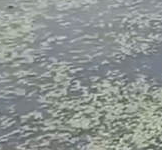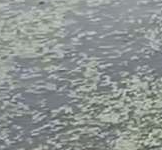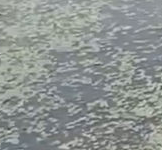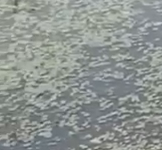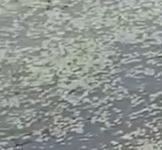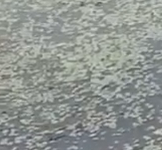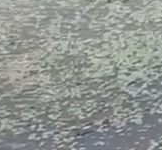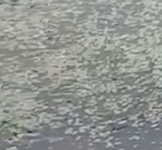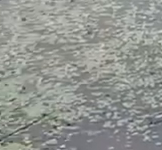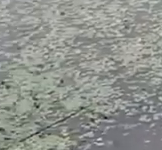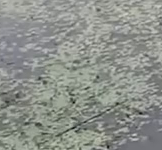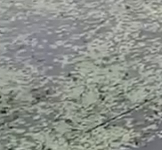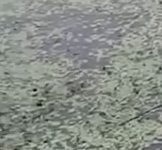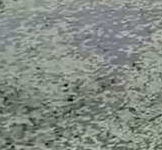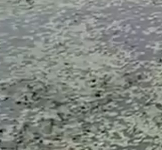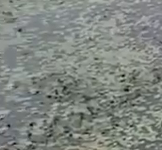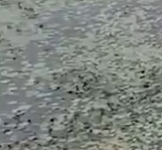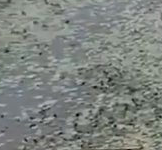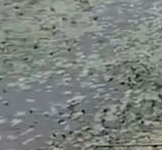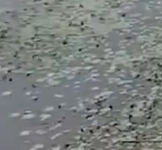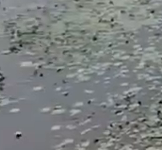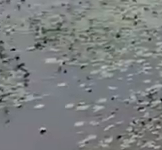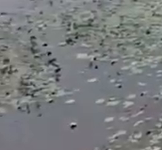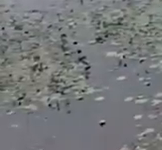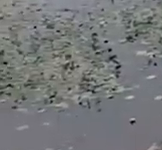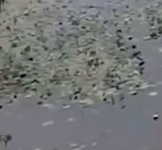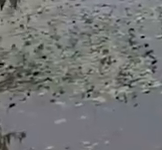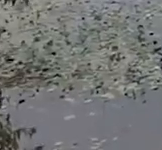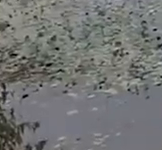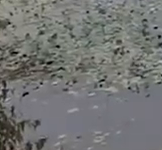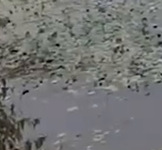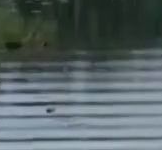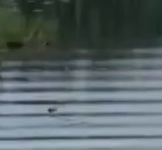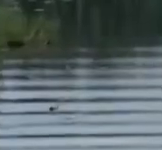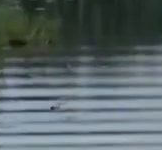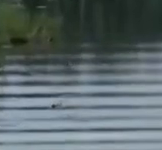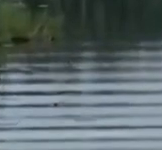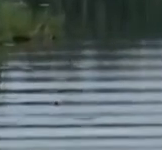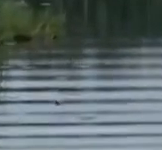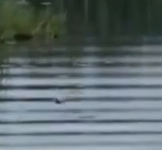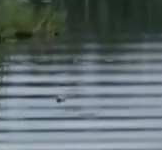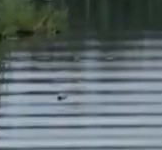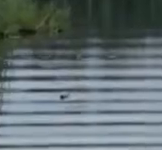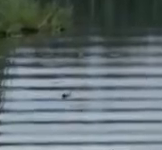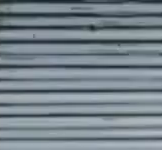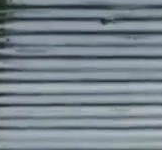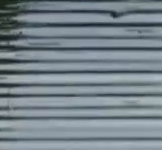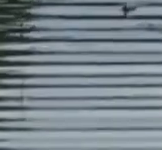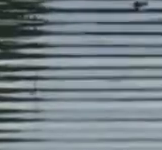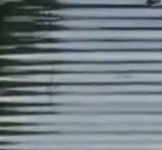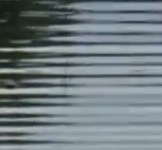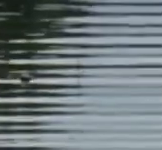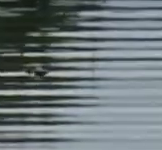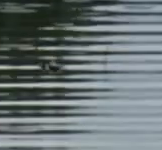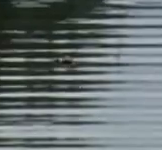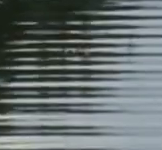memperhitungkan lebih di pada 15 juta bagi melaksanakan kajian di Tasik chini termasuk kajian quality